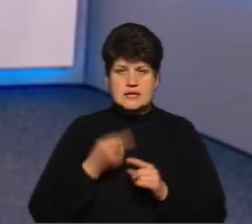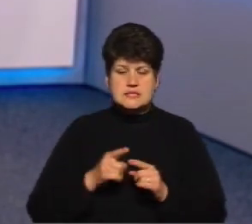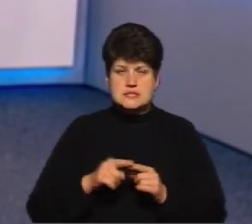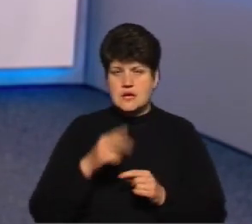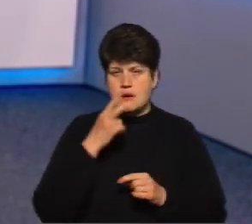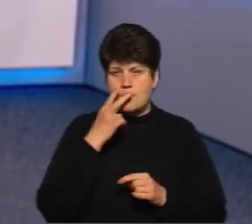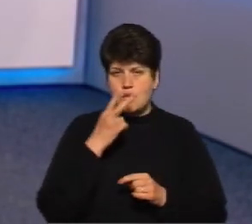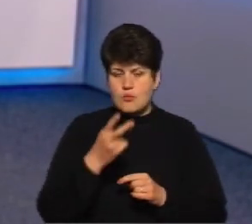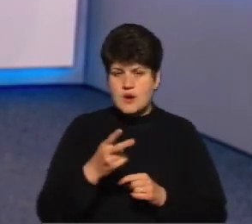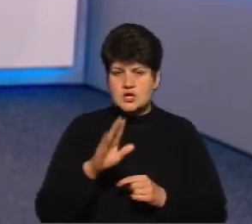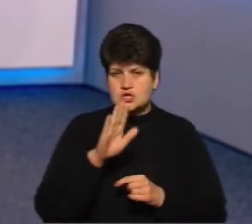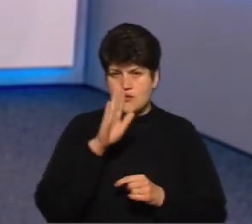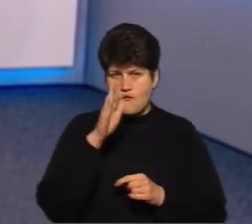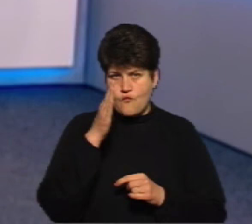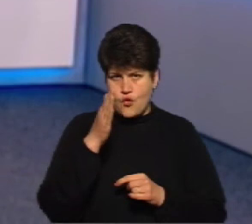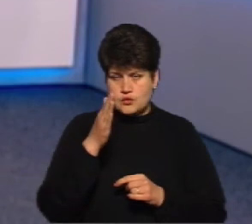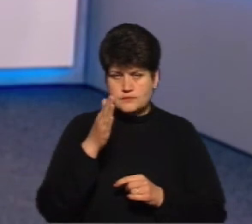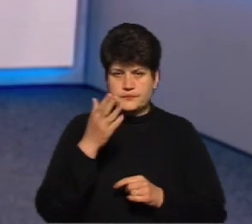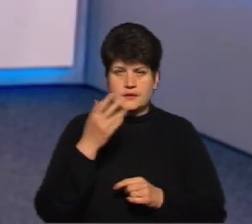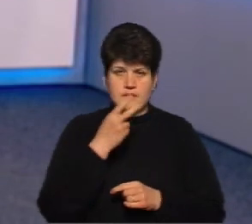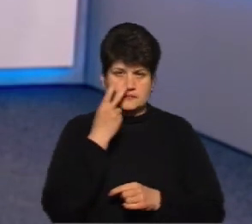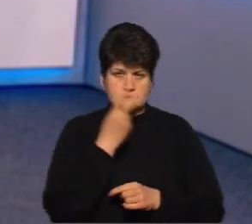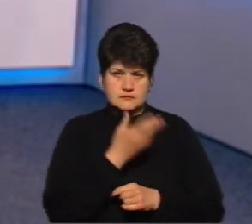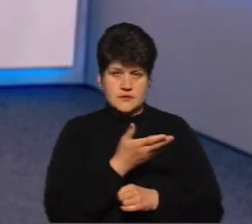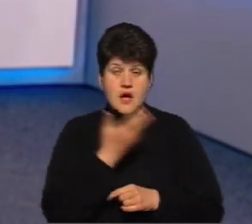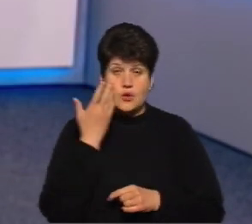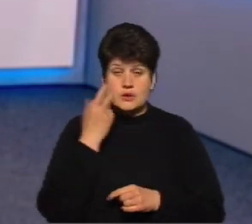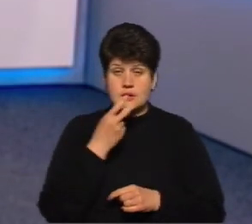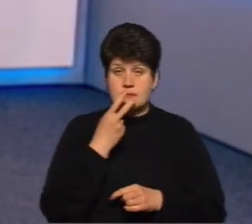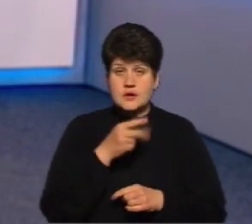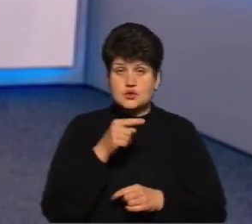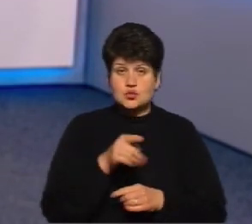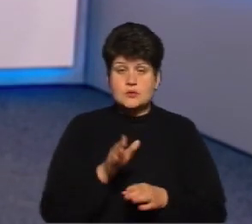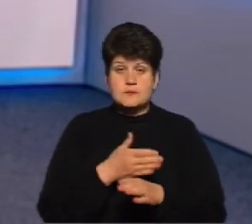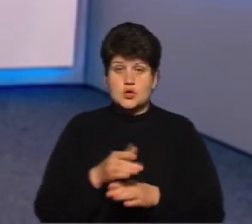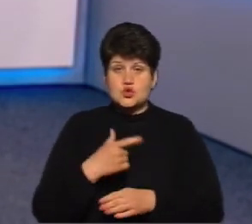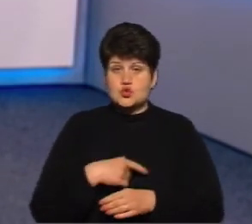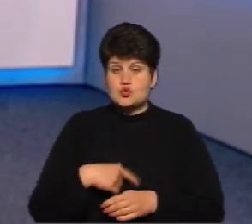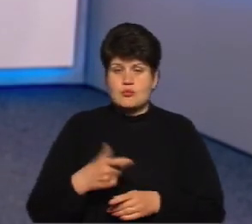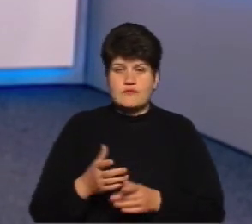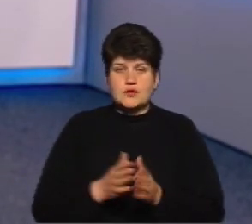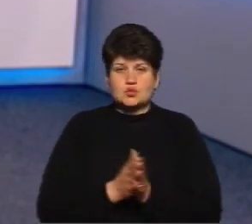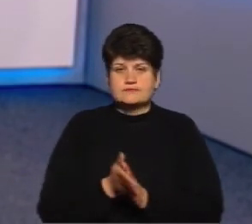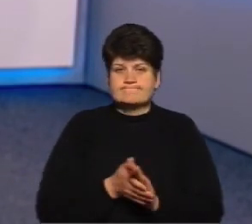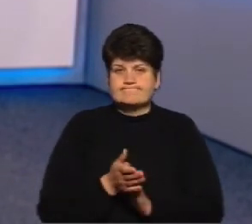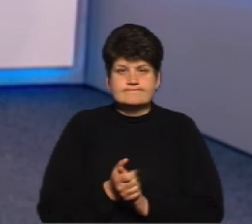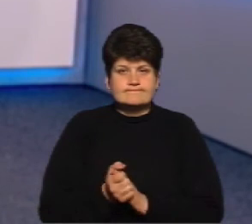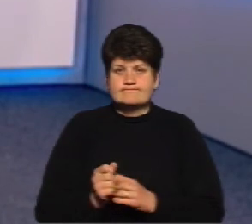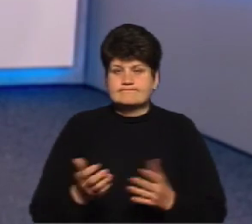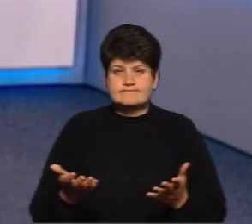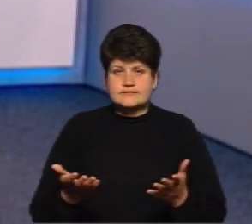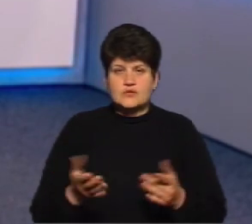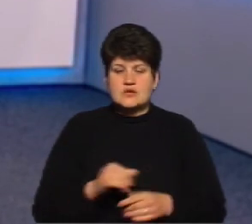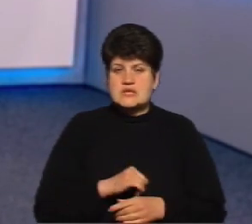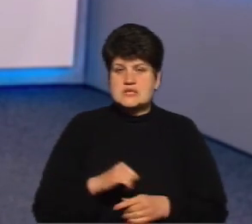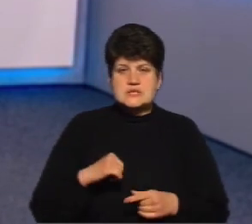ворог, кажуть, та дивіться, а коли він бачить, що тут між собою, і вони руки потирають, там, вони самі між